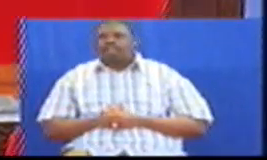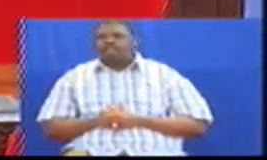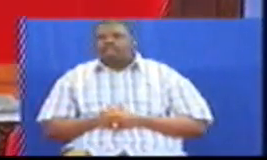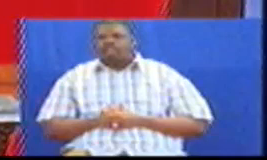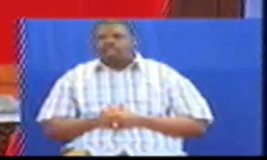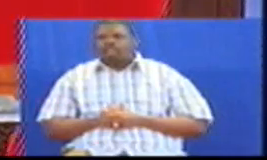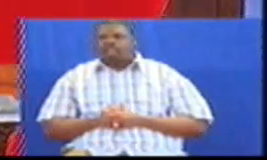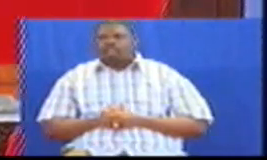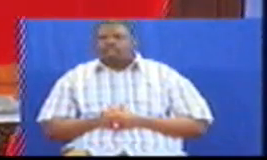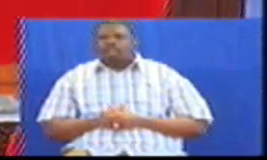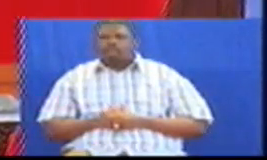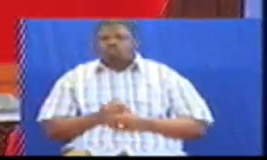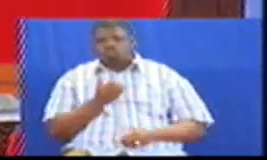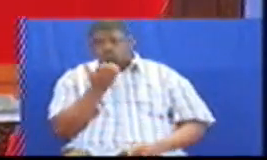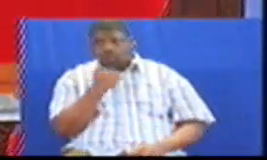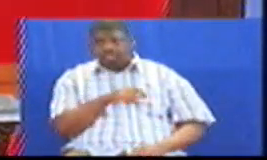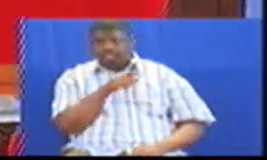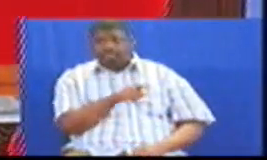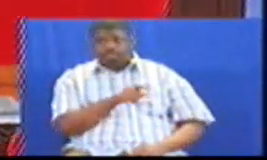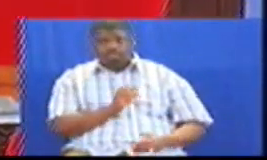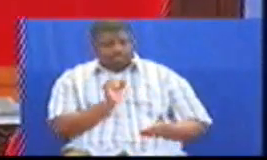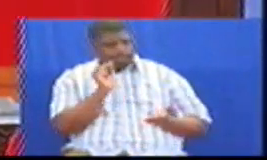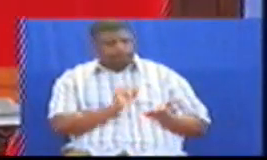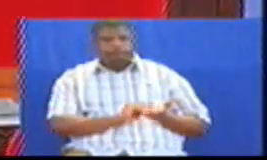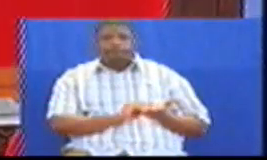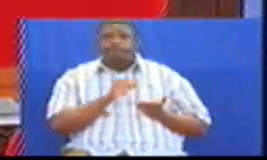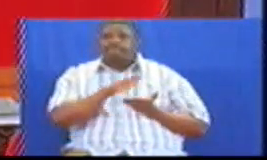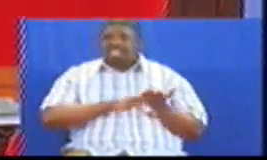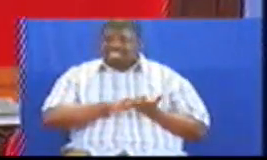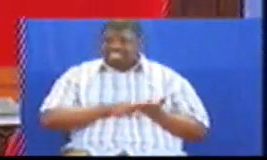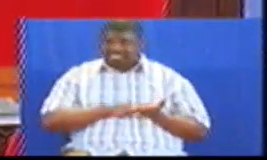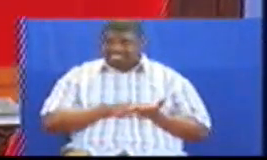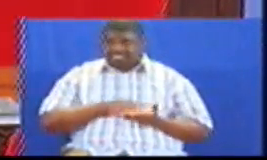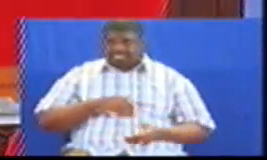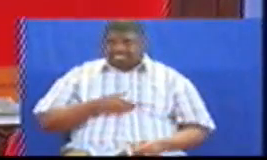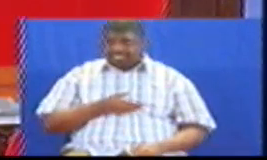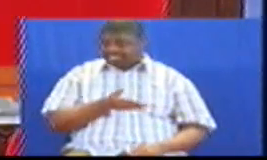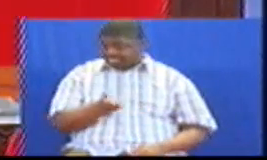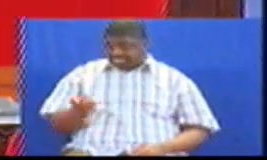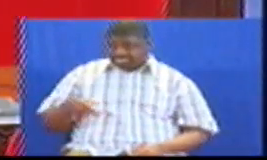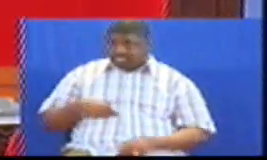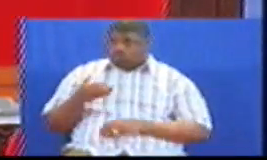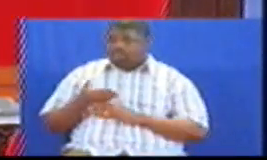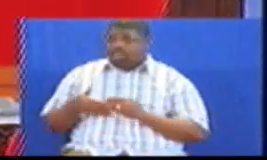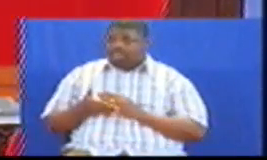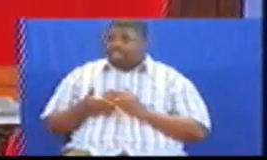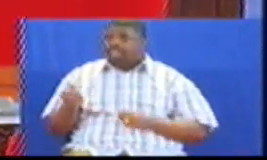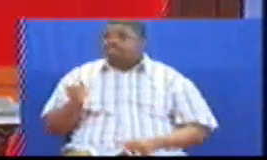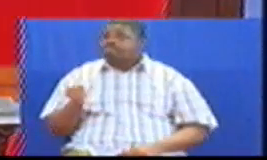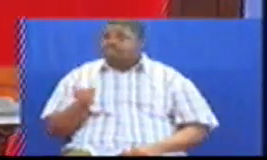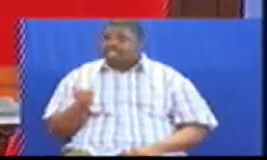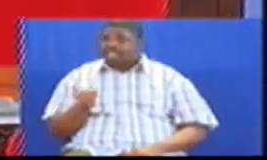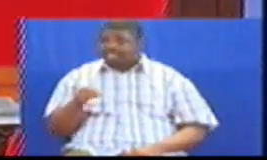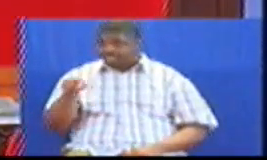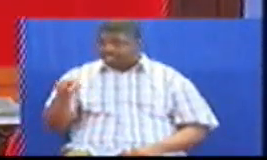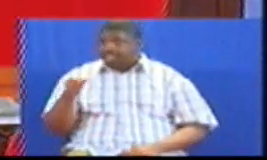Mheshimiwa Makiembe aliweka msingi, sisi wengine tukawa wajenzi, na mzee Mahiga amefanya finishing